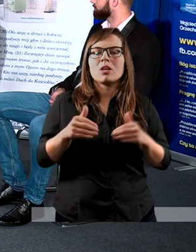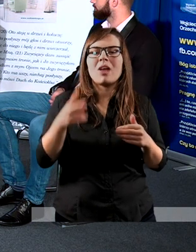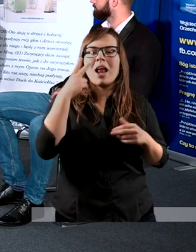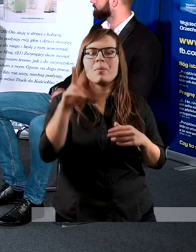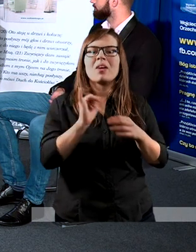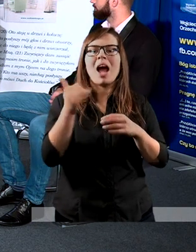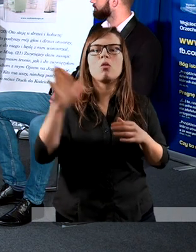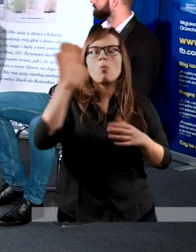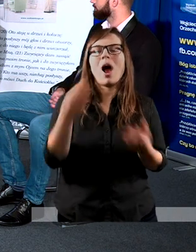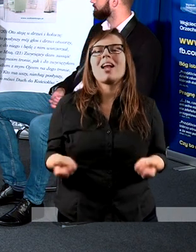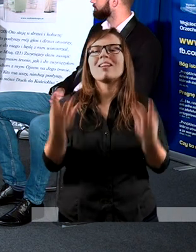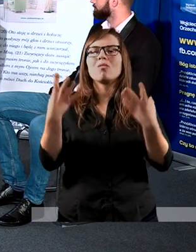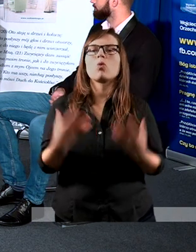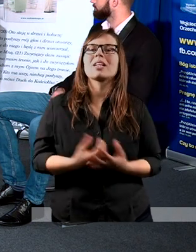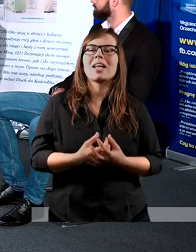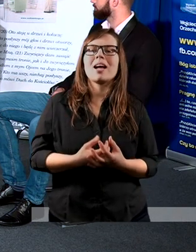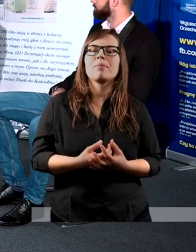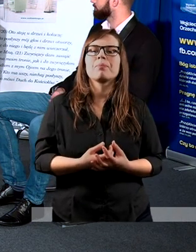poznać mnie jako Boga Stwórcę.